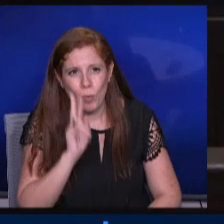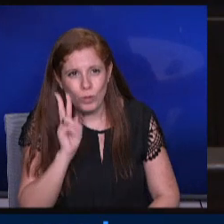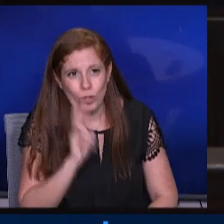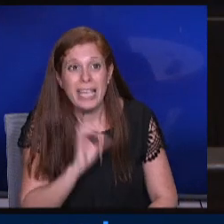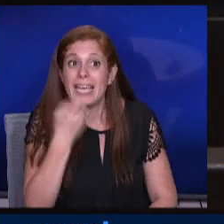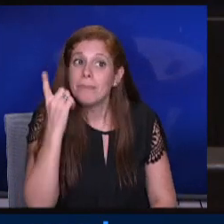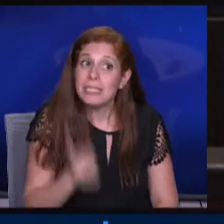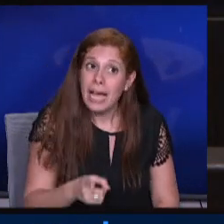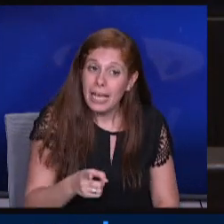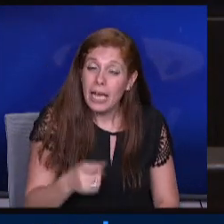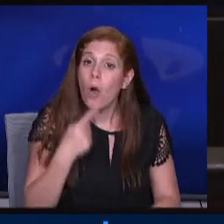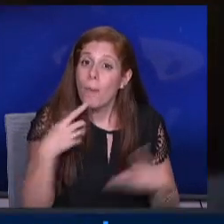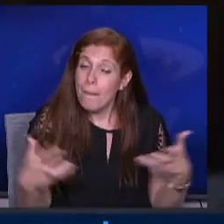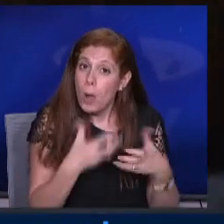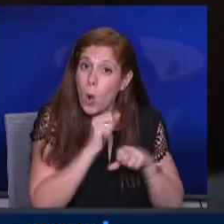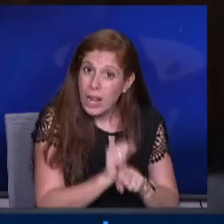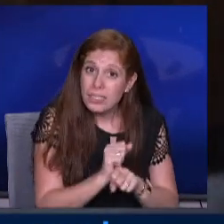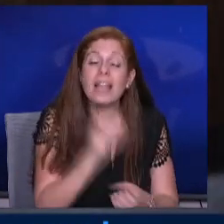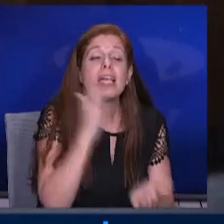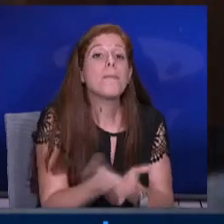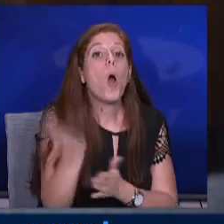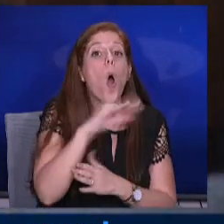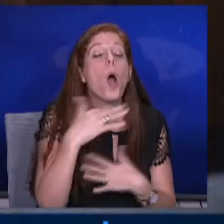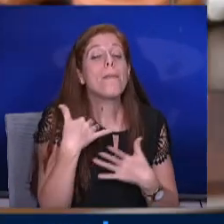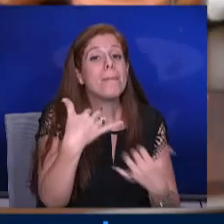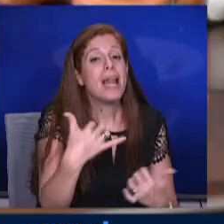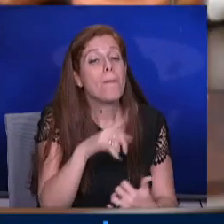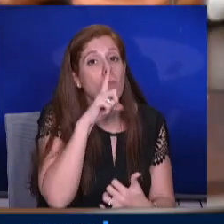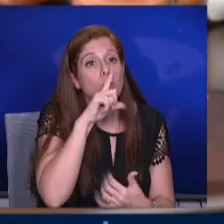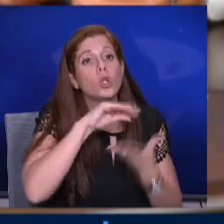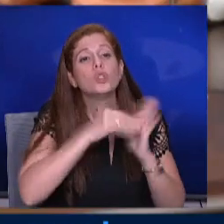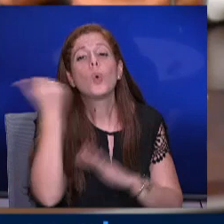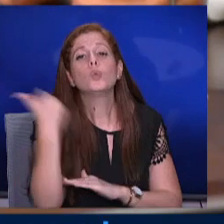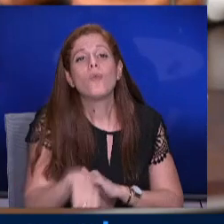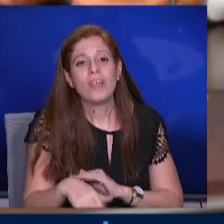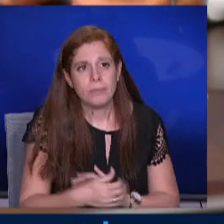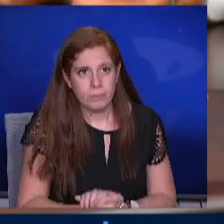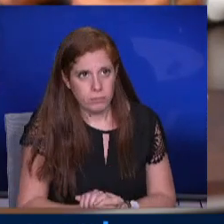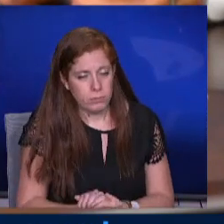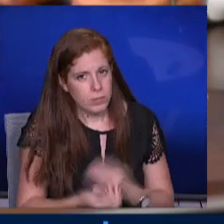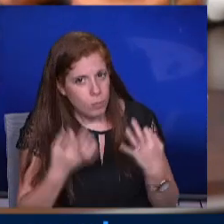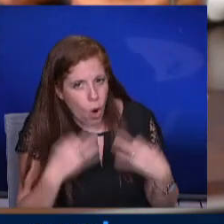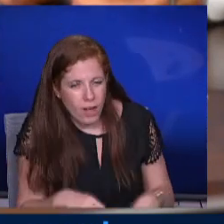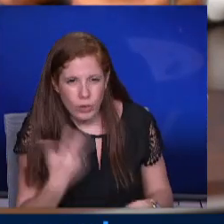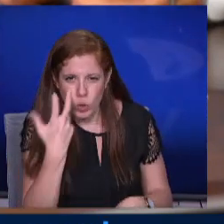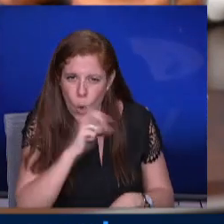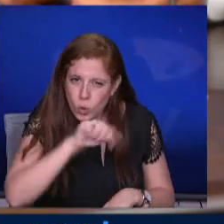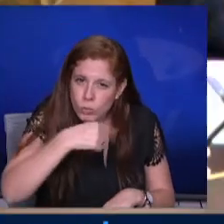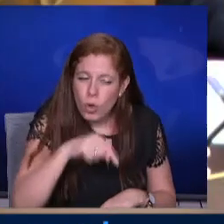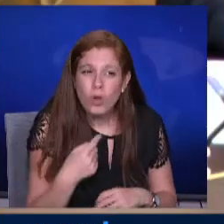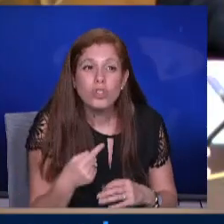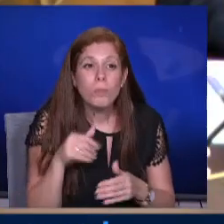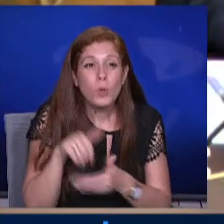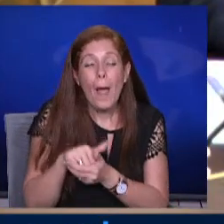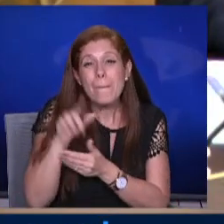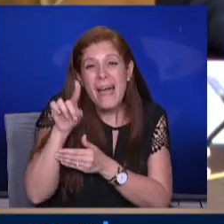אומרים בקואליציה, נקבע עוד מליאה ביום ראשון לאישור סופי. עם כל הכבוד, 30 שעות שמתוכם רבע הולך לקואליציה,